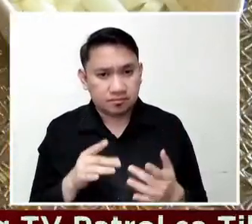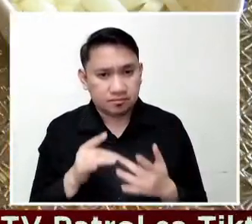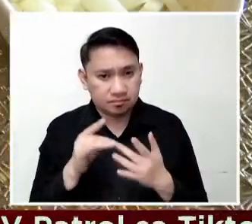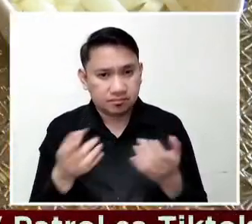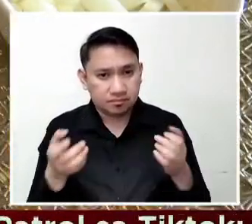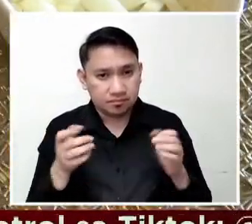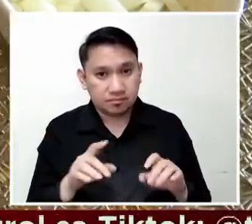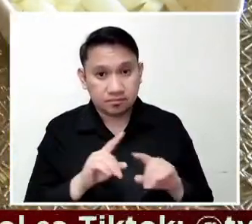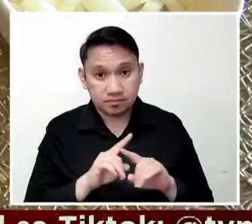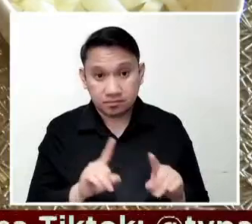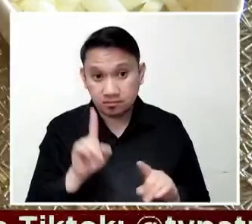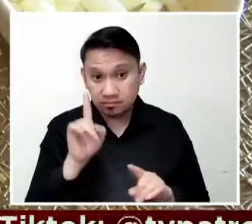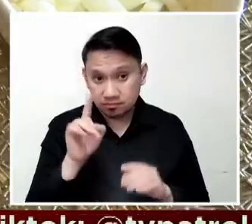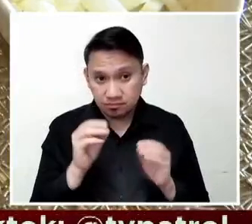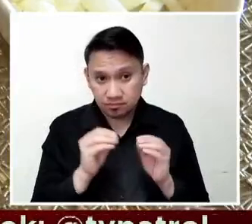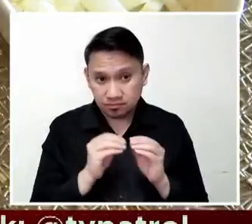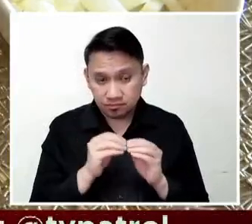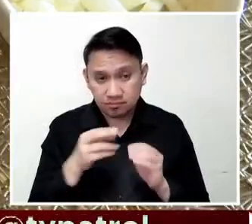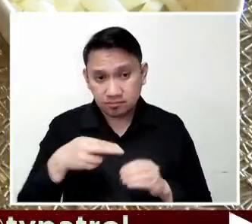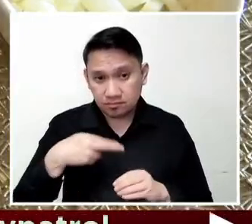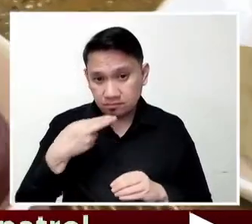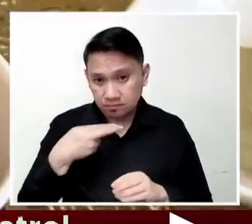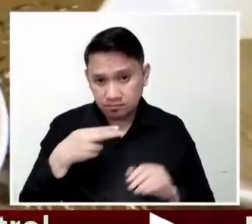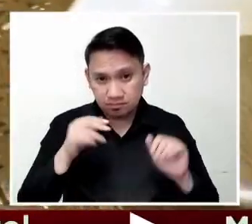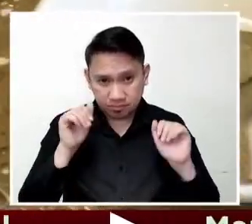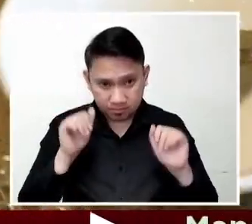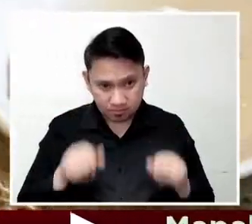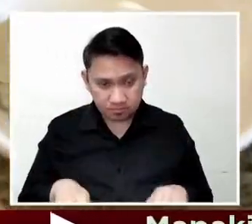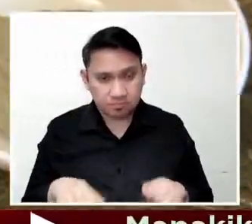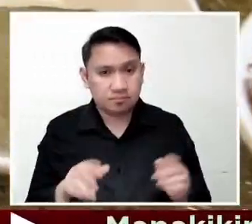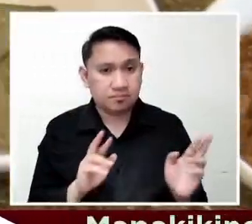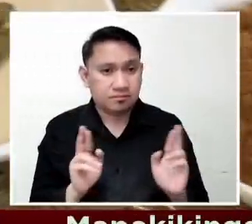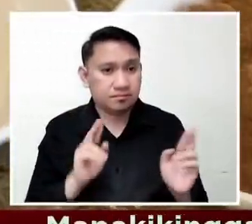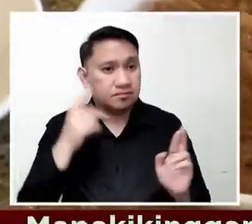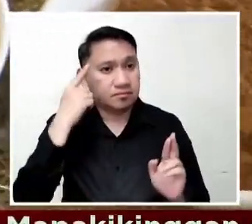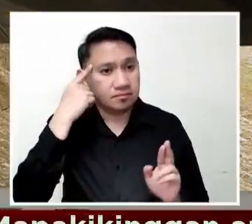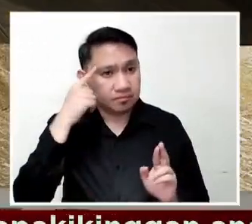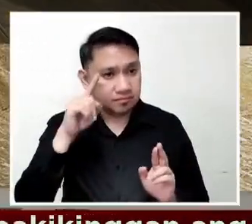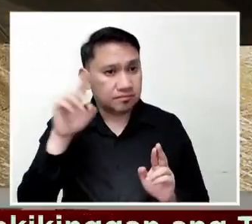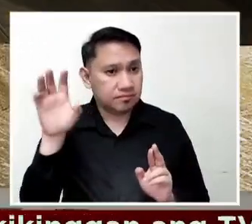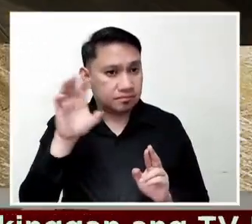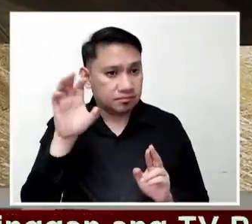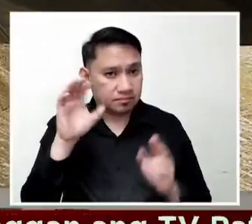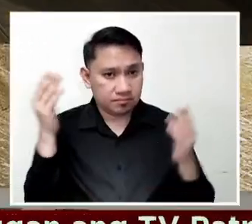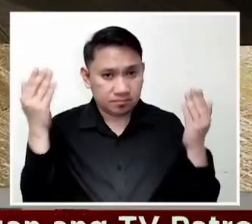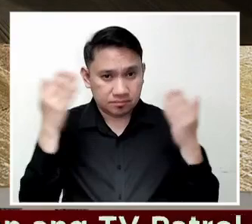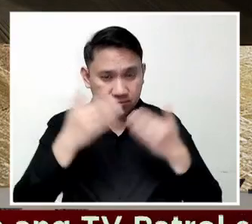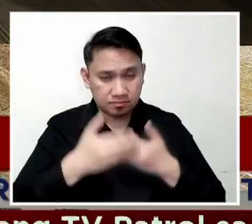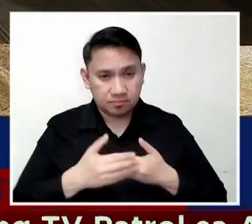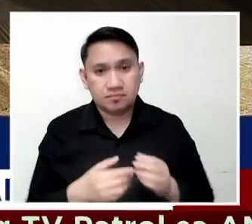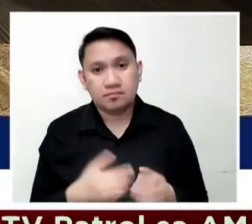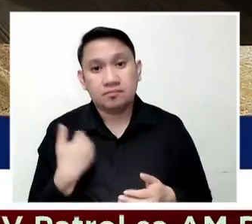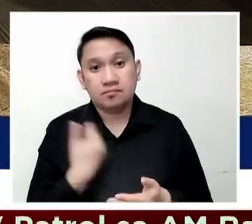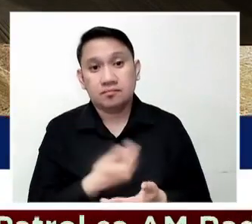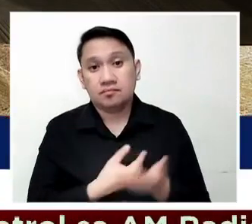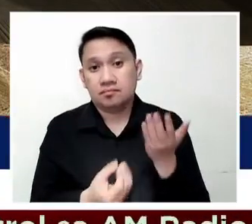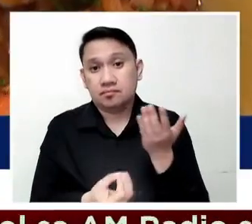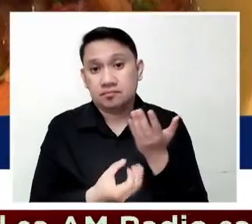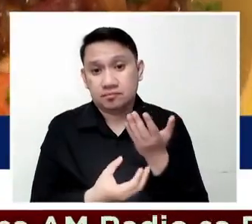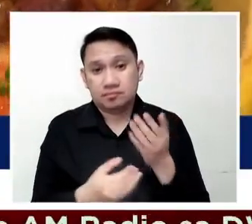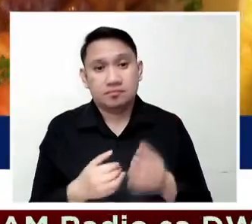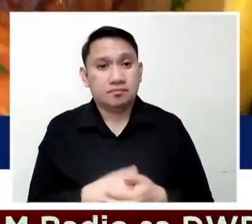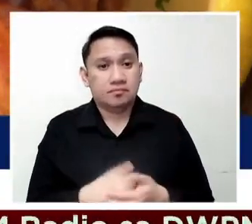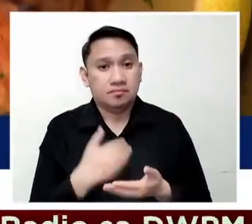may isa pang uri ng rice dish na pwede ring ihanda sa Noche Buena. Ang lulutuin po natin ngayon ay ang